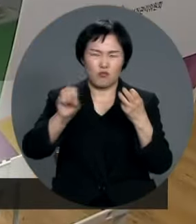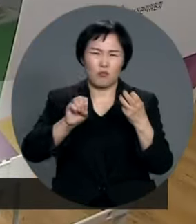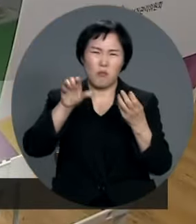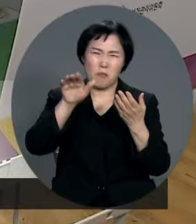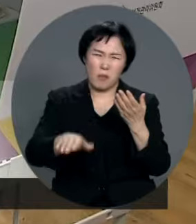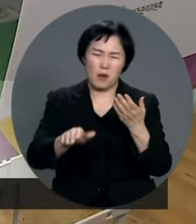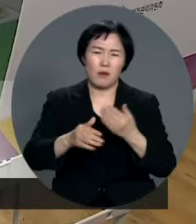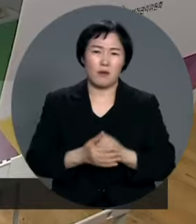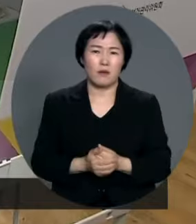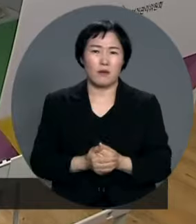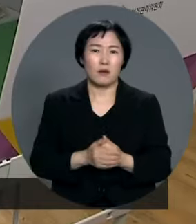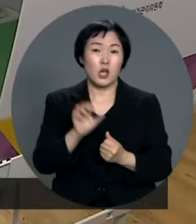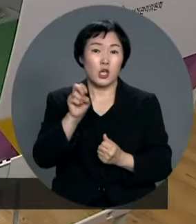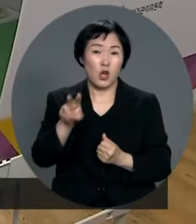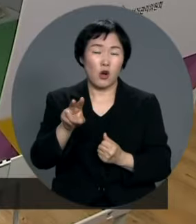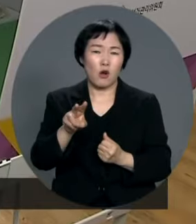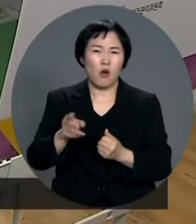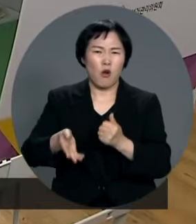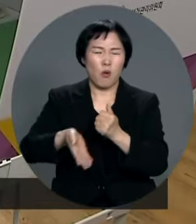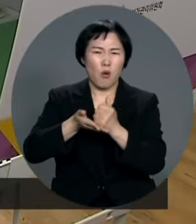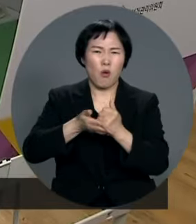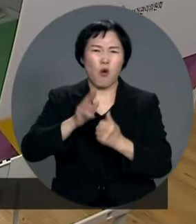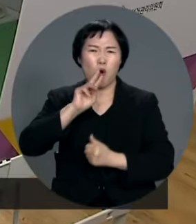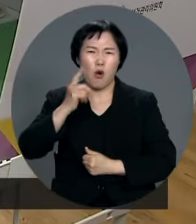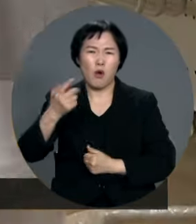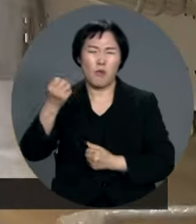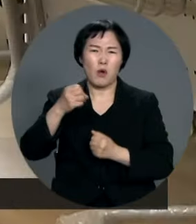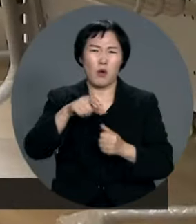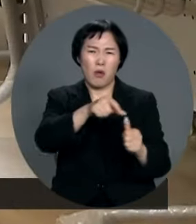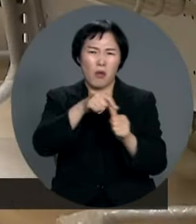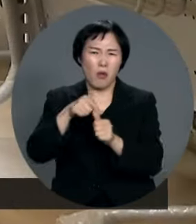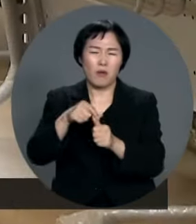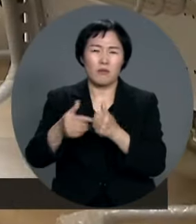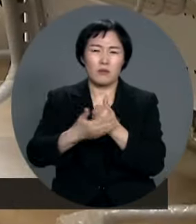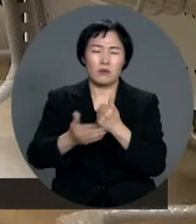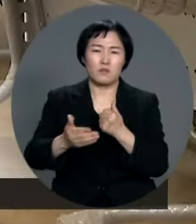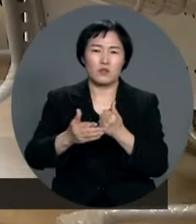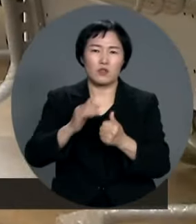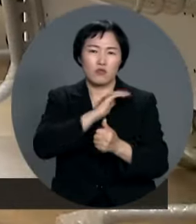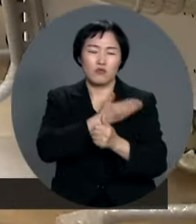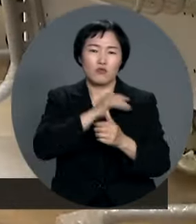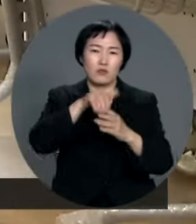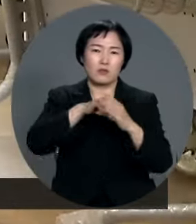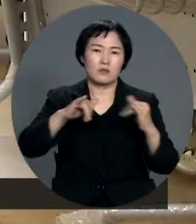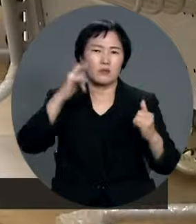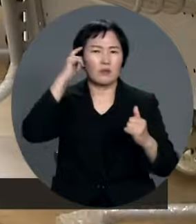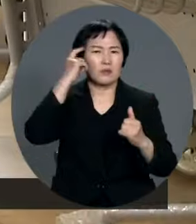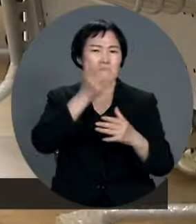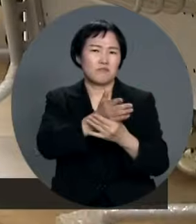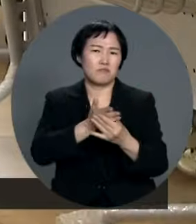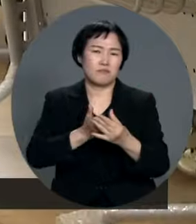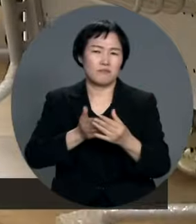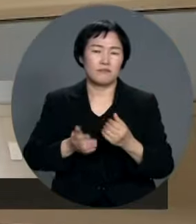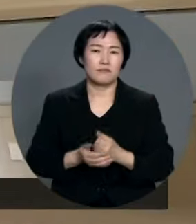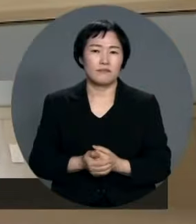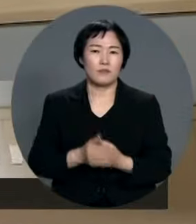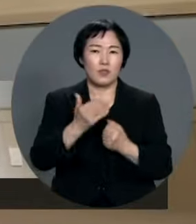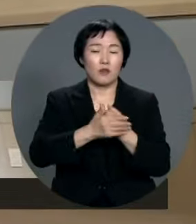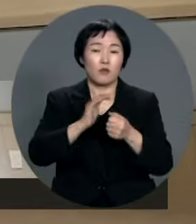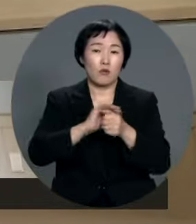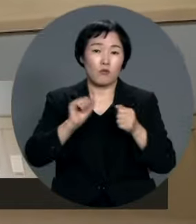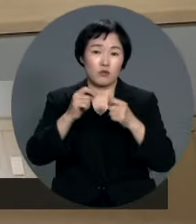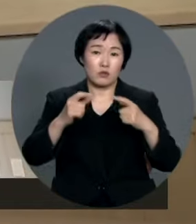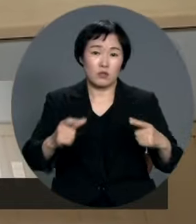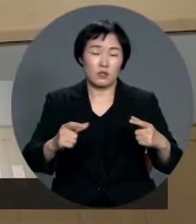밑돌았습니다. 여당의 공천 번복과 낙하산 논란 등으로 유권자들의 관심이 떨어졌다는 분석이 많았습니다. 대구 경북